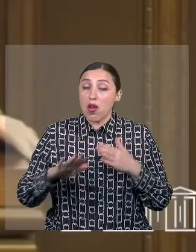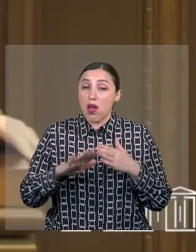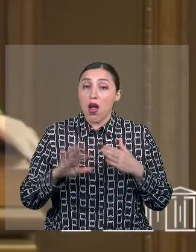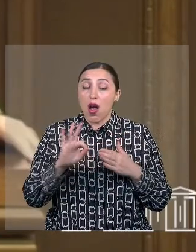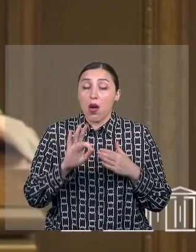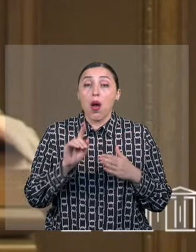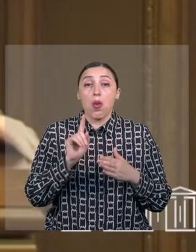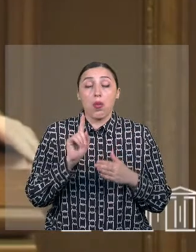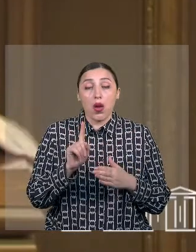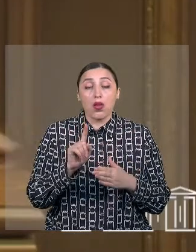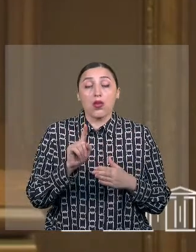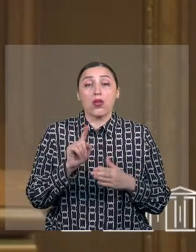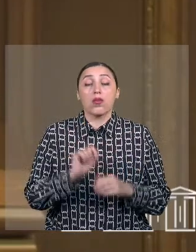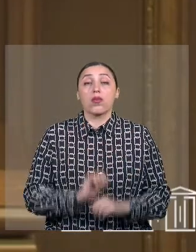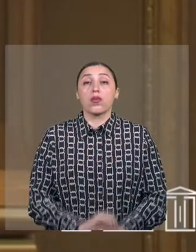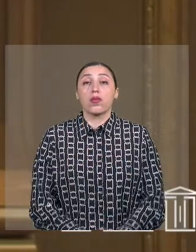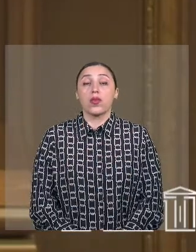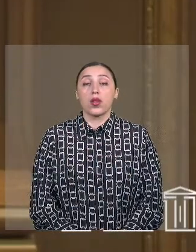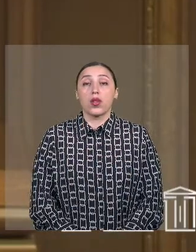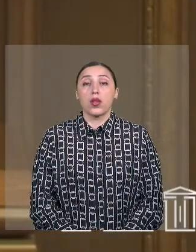այդ հանգամանքը